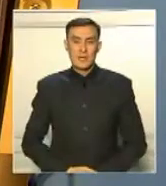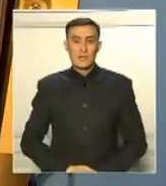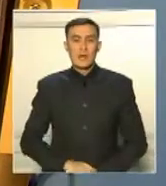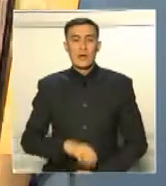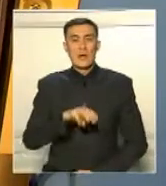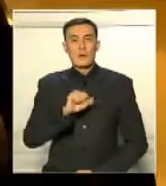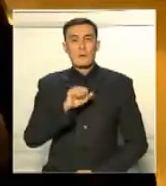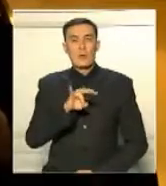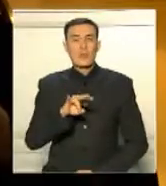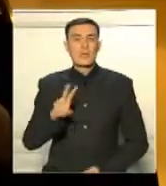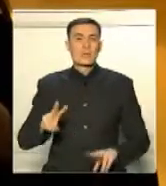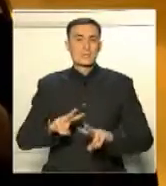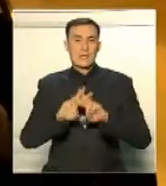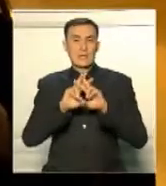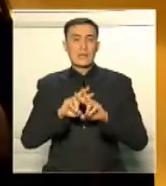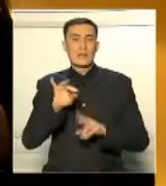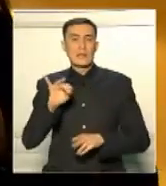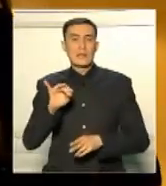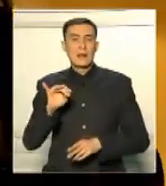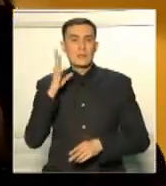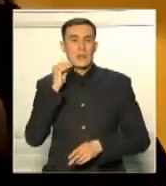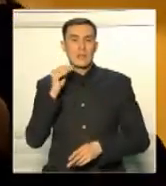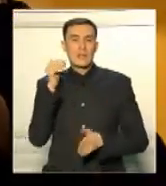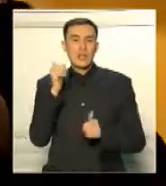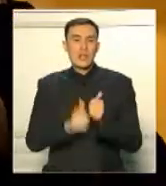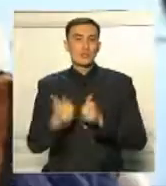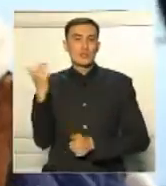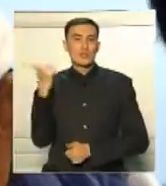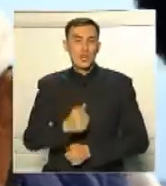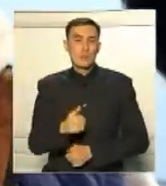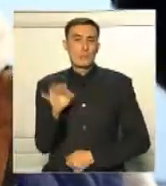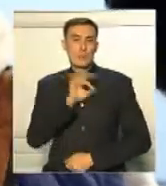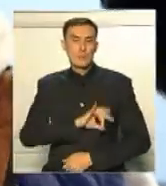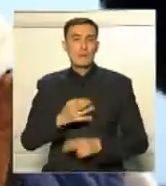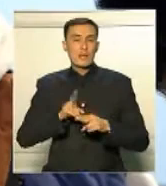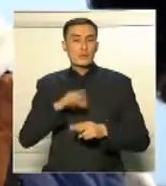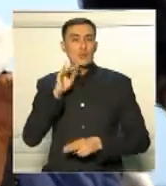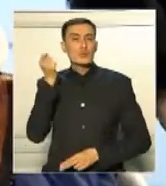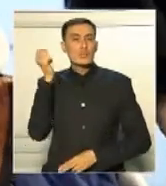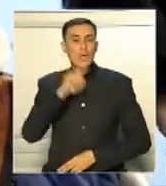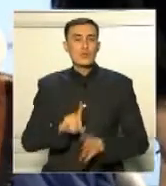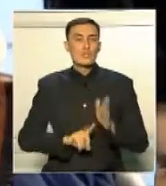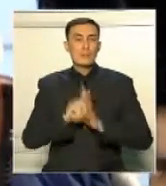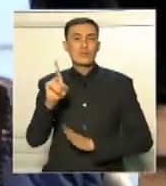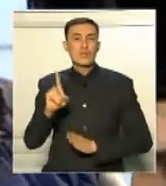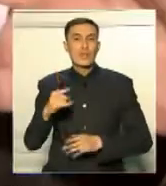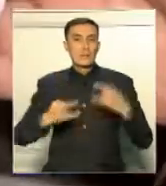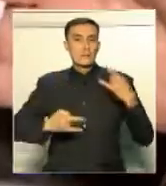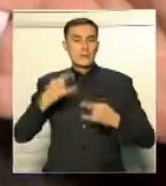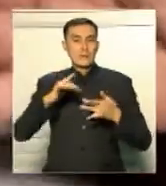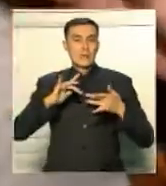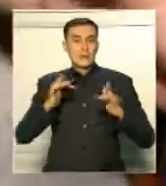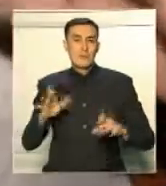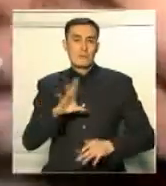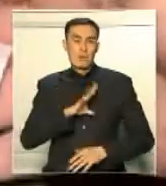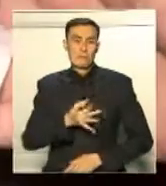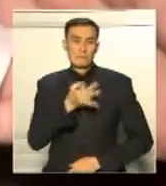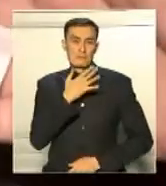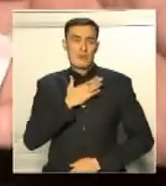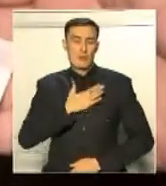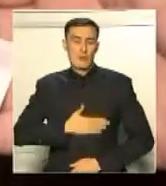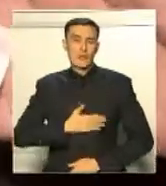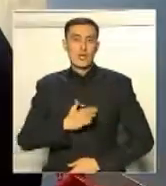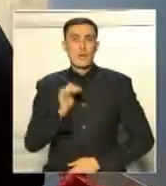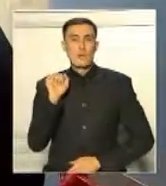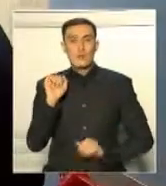Мауленбегов по маршруту Астана-Алматы и обратно выезжает каждую неделю. А потому, когда узнал о запуске мультимедийного портала, остался доволен.